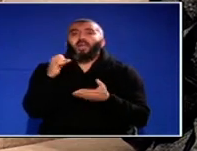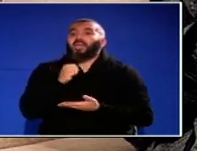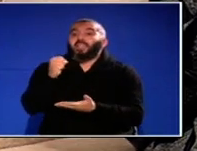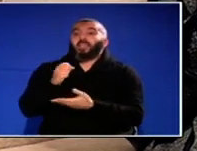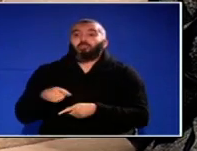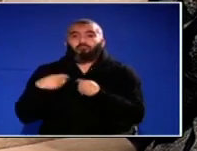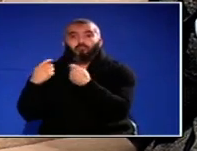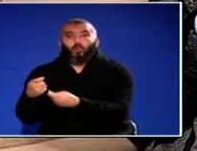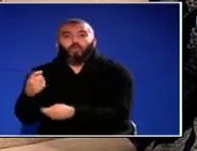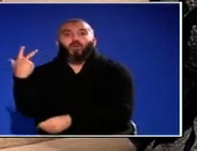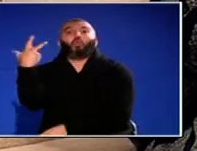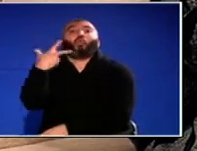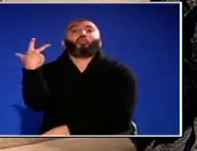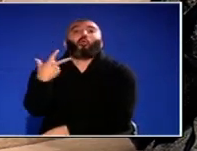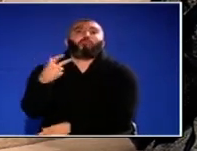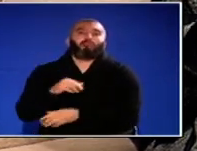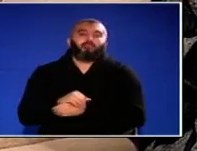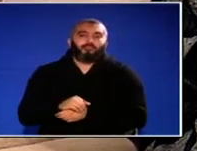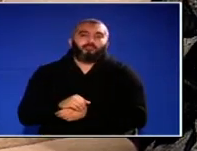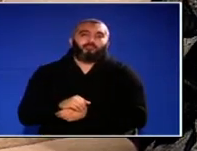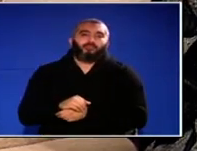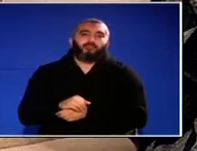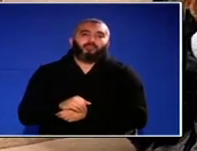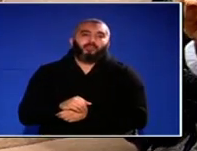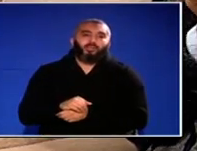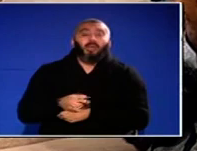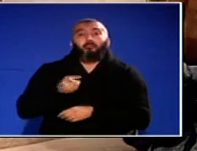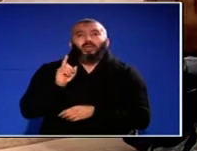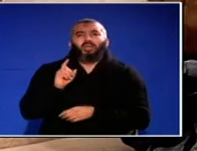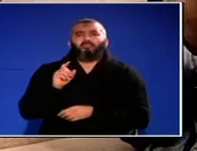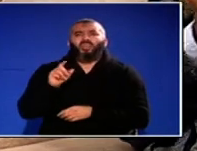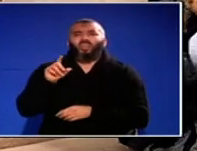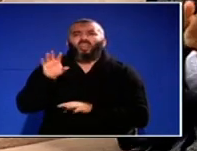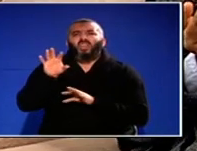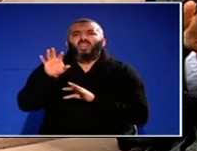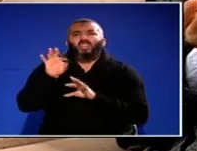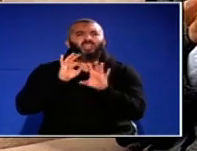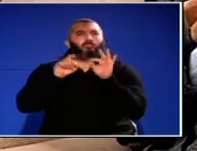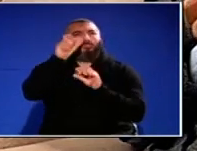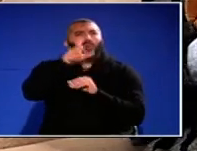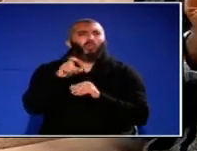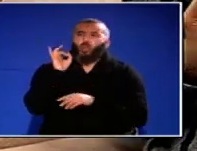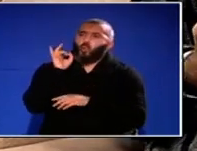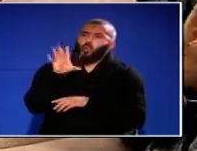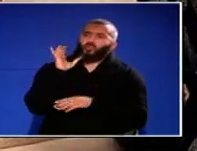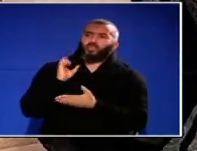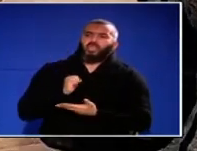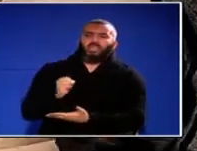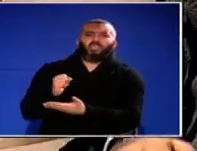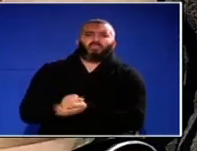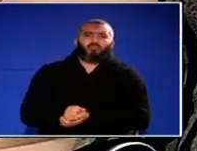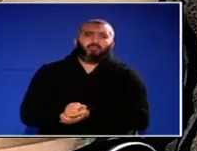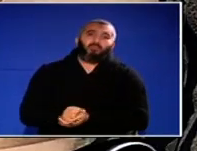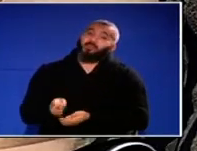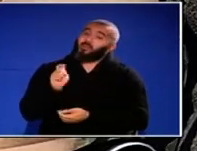الناس، نقولوا لان بعض الناس ما تحبش تدير هذا الشيء، ما تحبش تعطي، نقول لهم لا، اخوكم اعتبروا اخوكم راه موجود